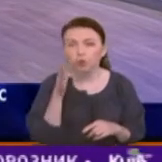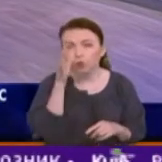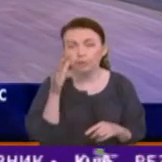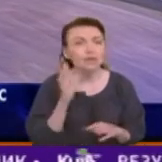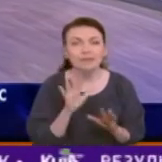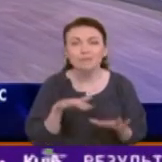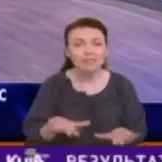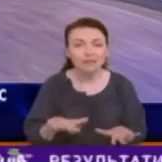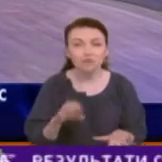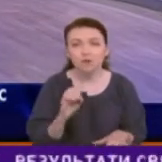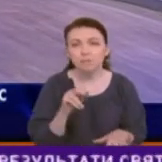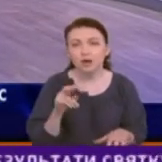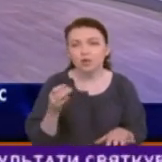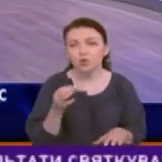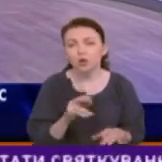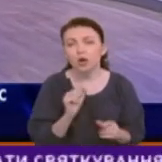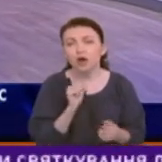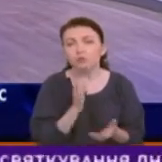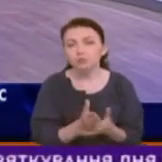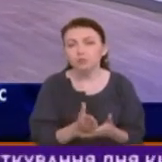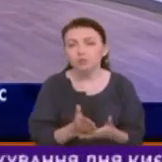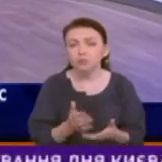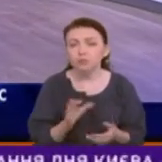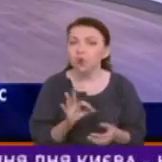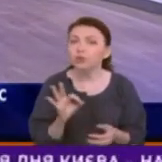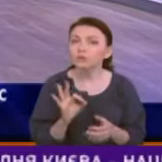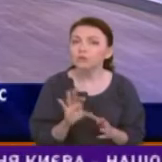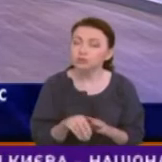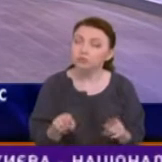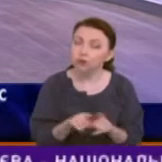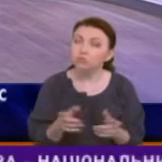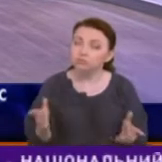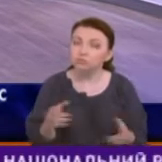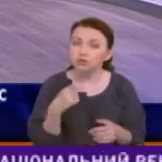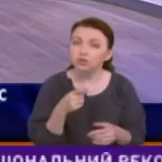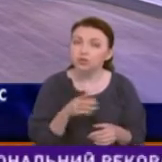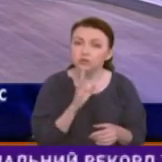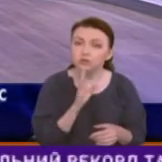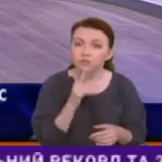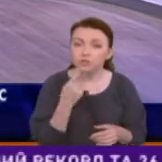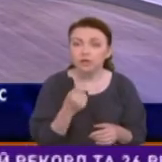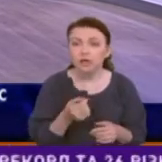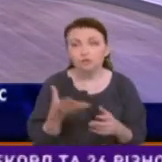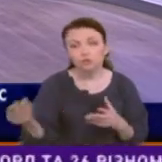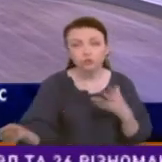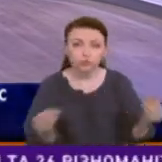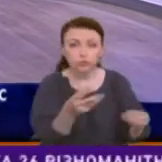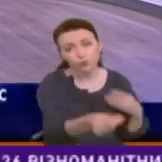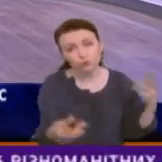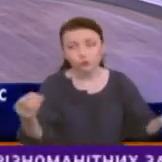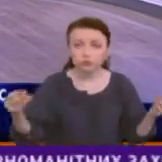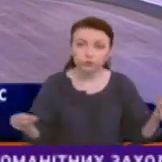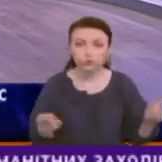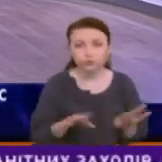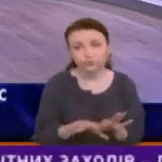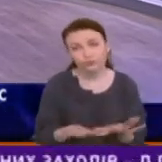місцеву єпархію, а напряму підпорядковується Олександру. Так. Отак от дозволено. От те, що казала пані Людмила, децентралізація. Да. Така, знаєте,